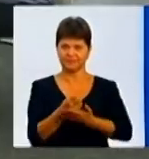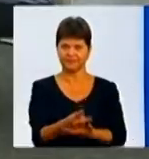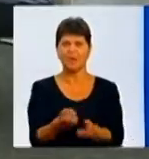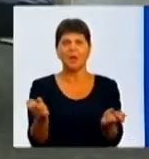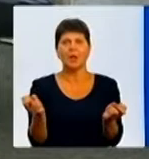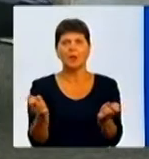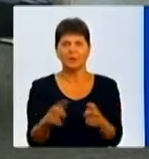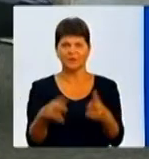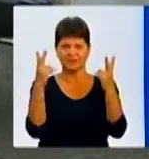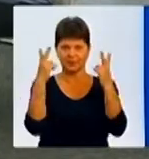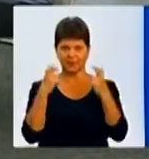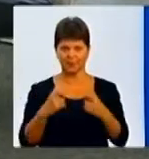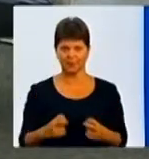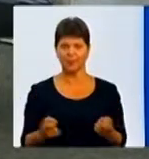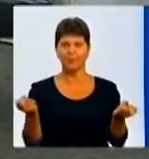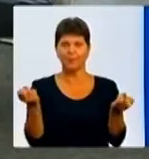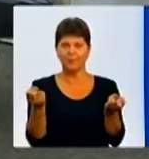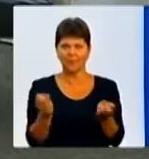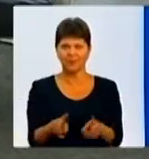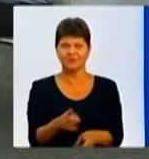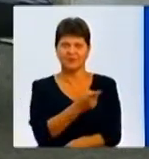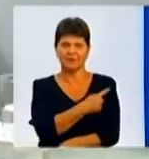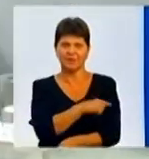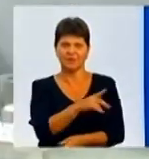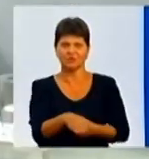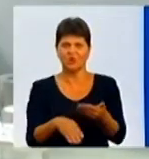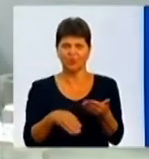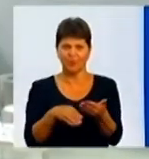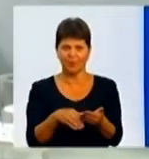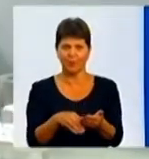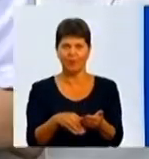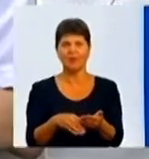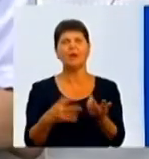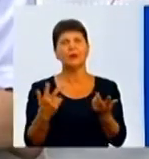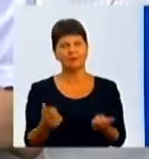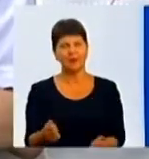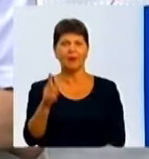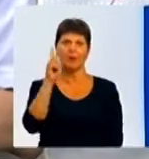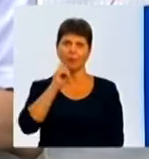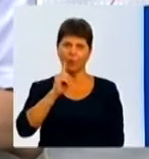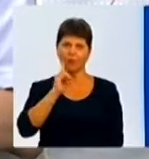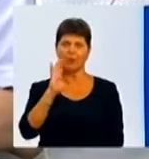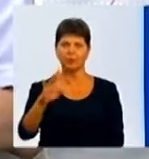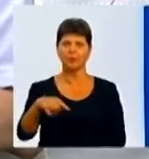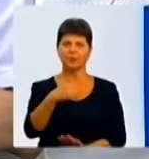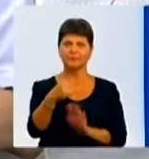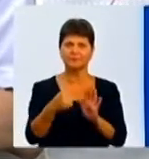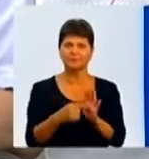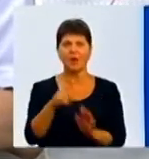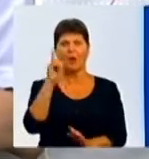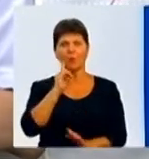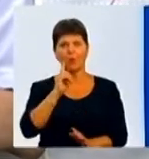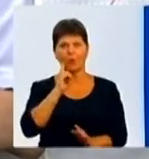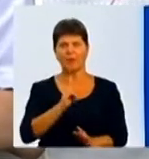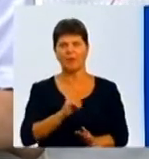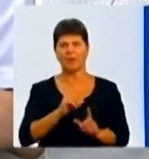професійний огляд, професійна медична допомога. І поки буде питання, чи поки доїжджають тут